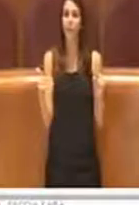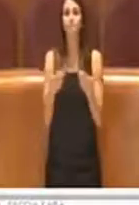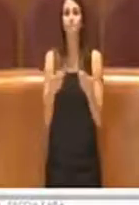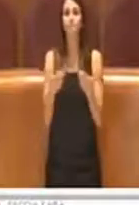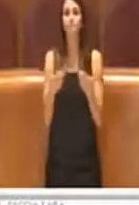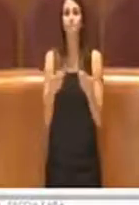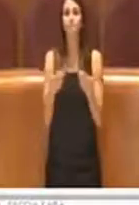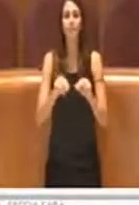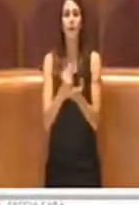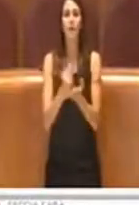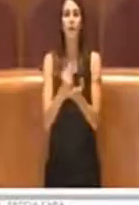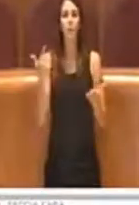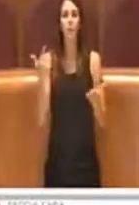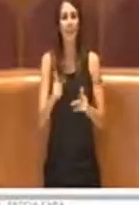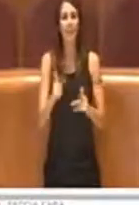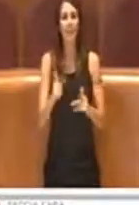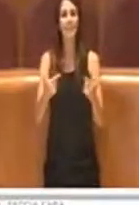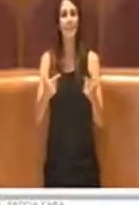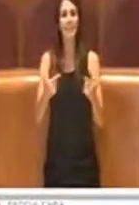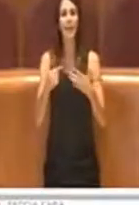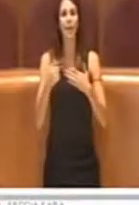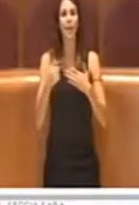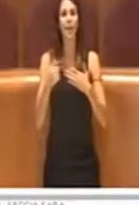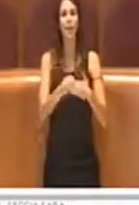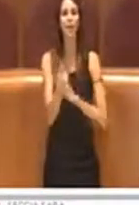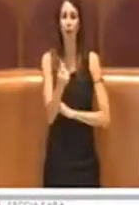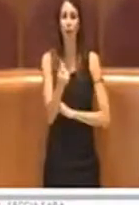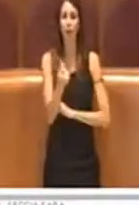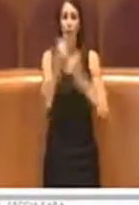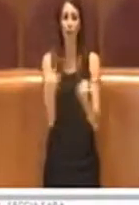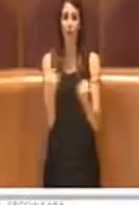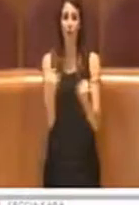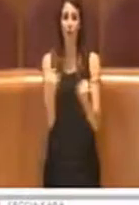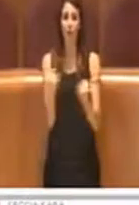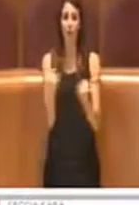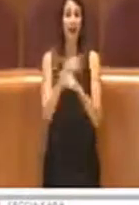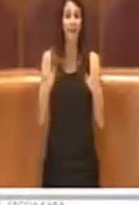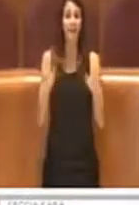Ripeto, è importante che sia dato questo sostegno economico alle attività, ma non